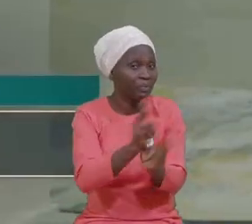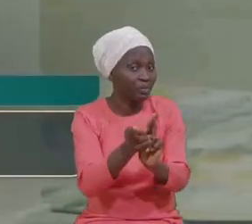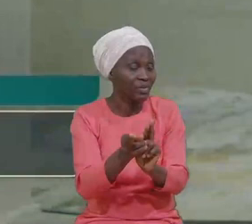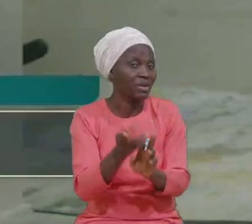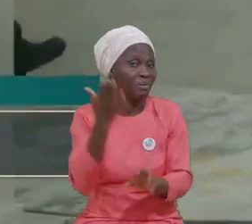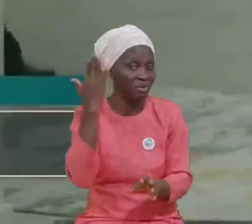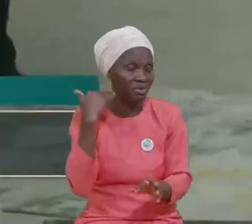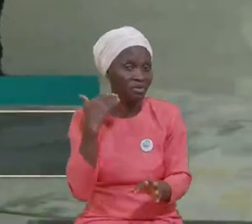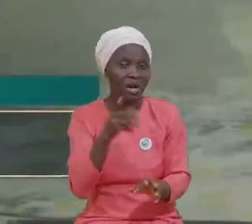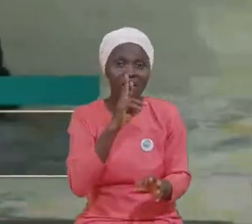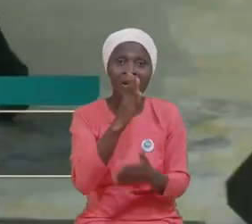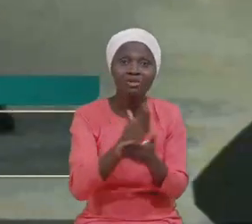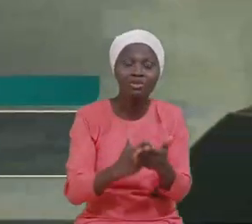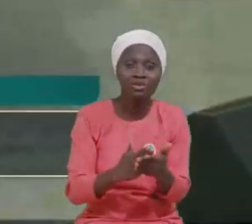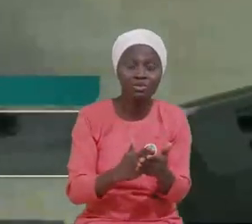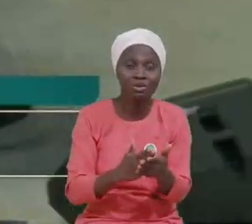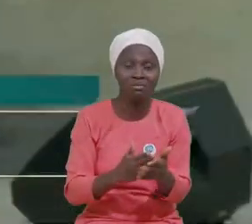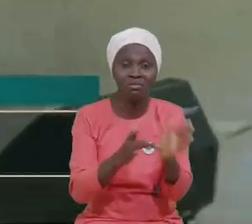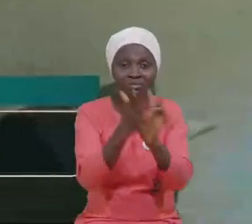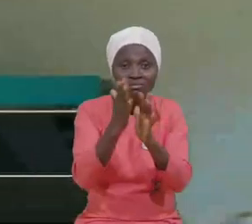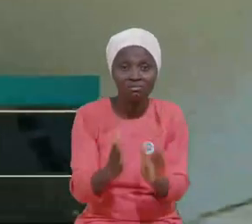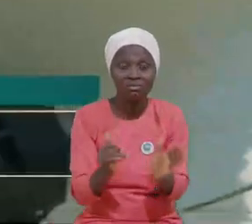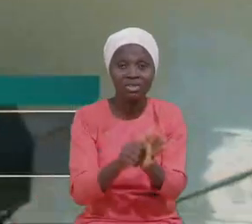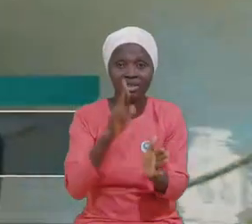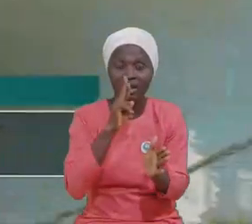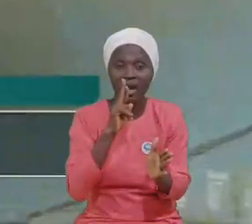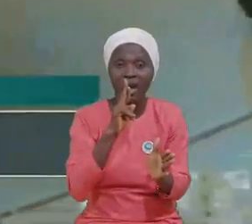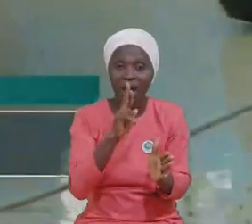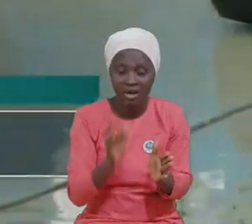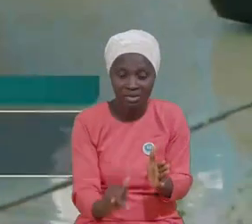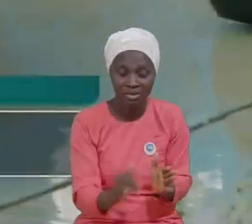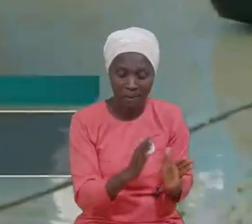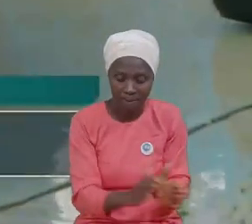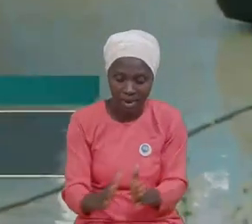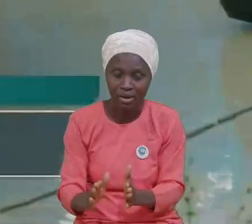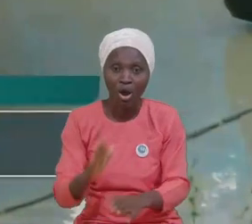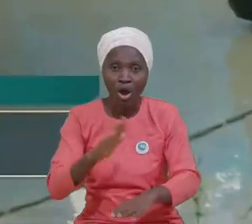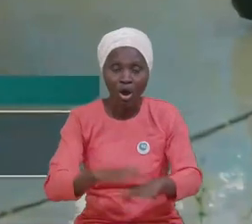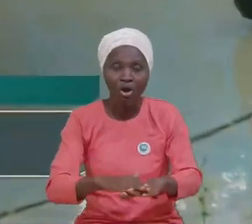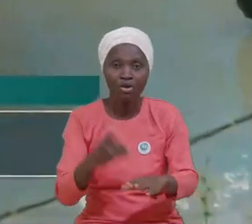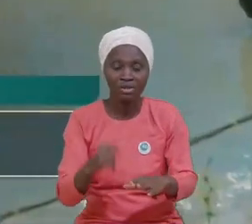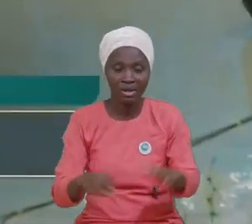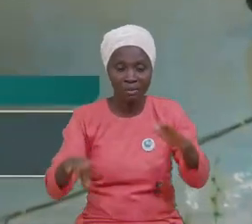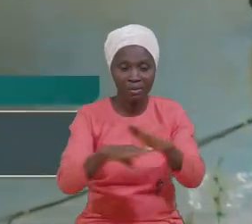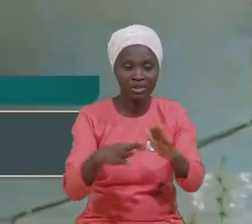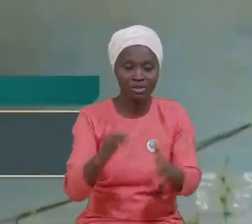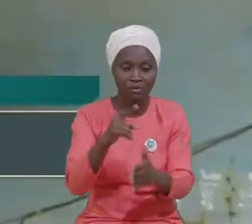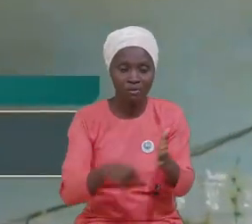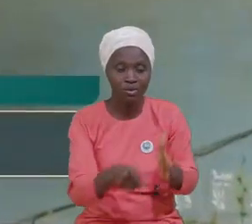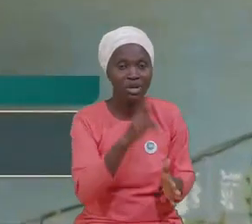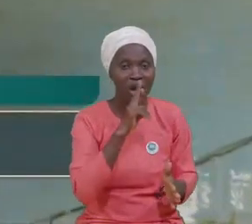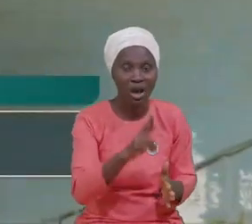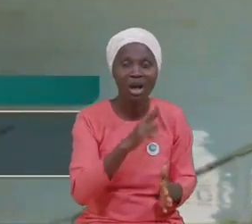qui pensent et agissent, qui planifient sur la base de ce qu'ils étaient. Et ils ne planifient pas